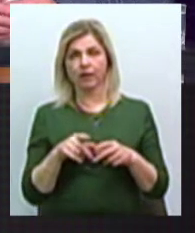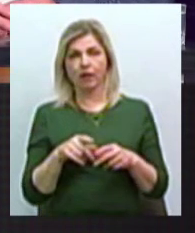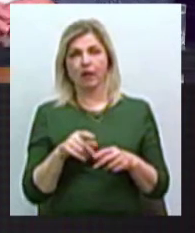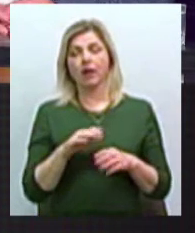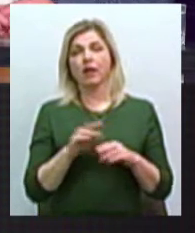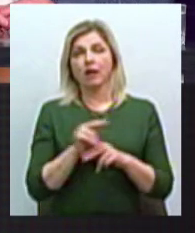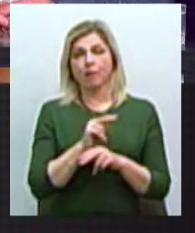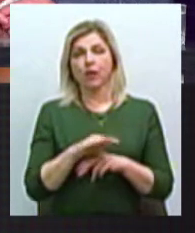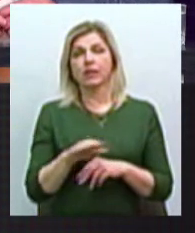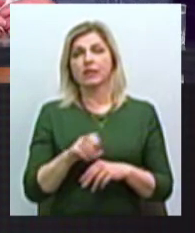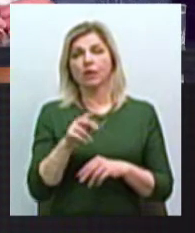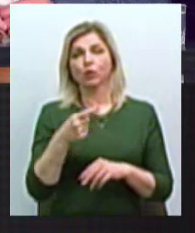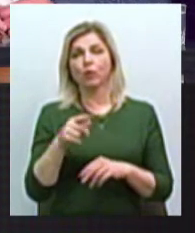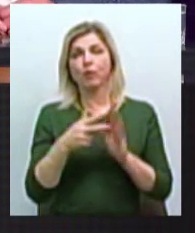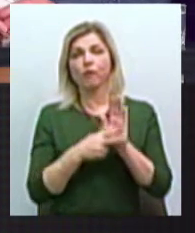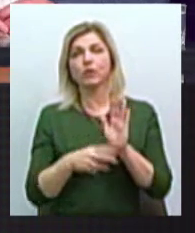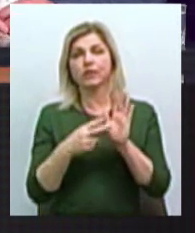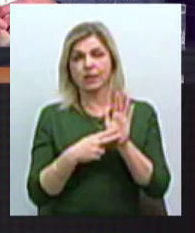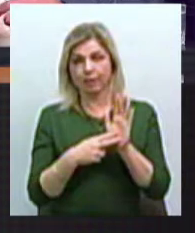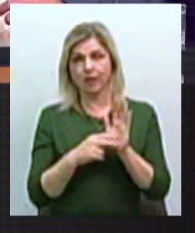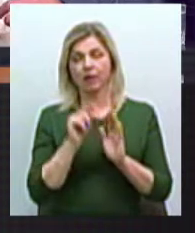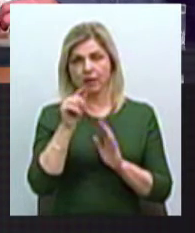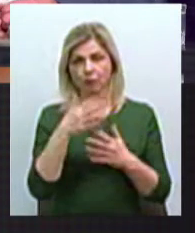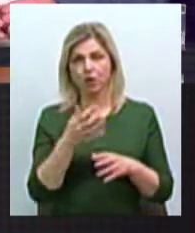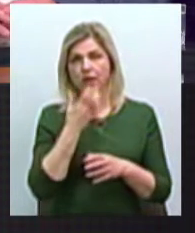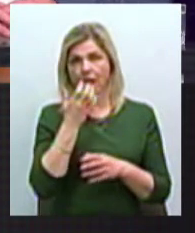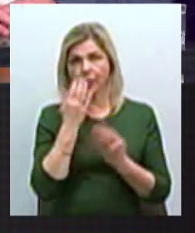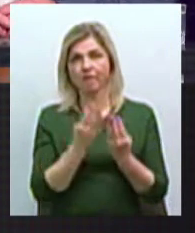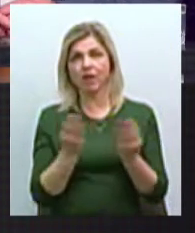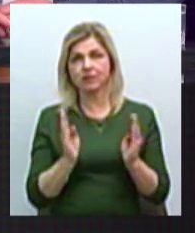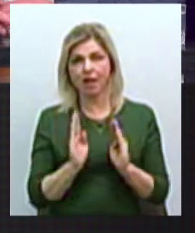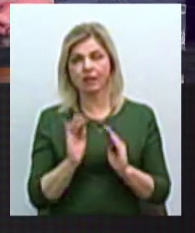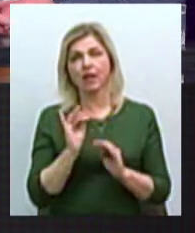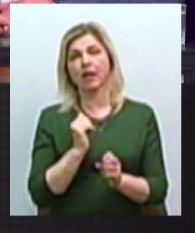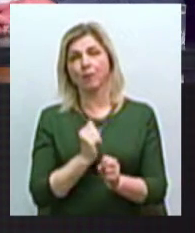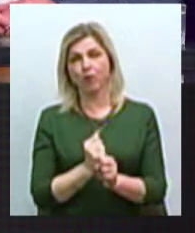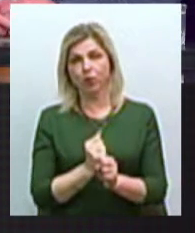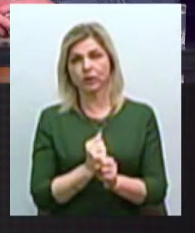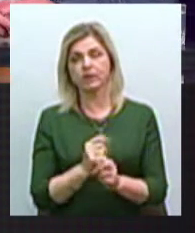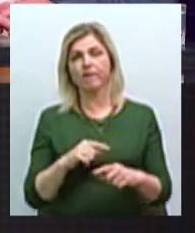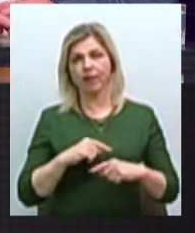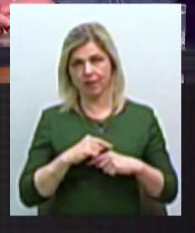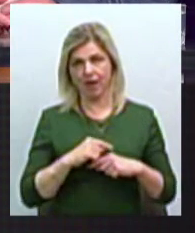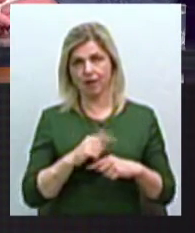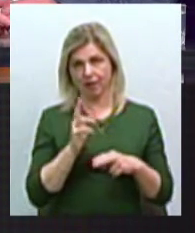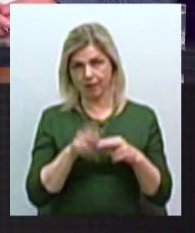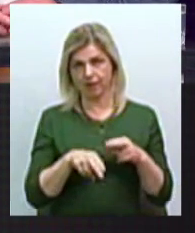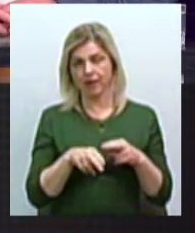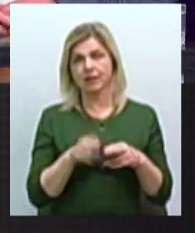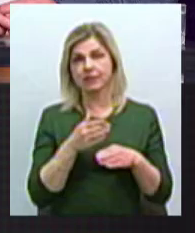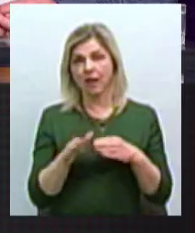дитячий садочок номер 87. Там сьогодні вже втеплені фасади і проводиться вже фінальна, як кажуть,